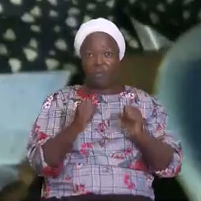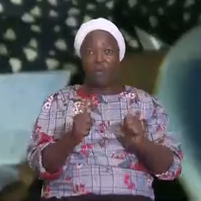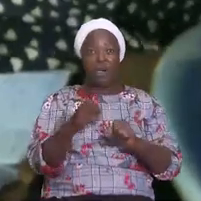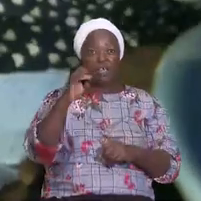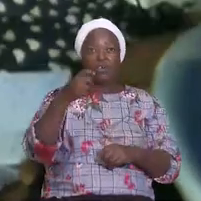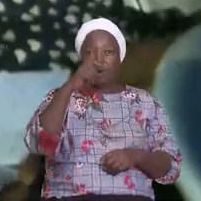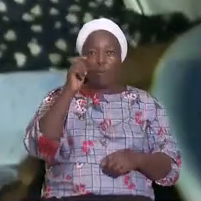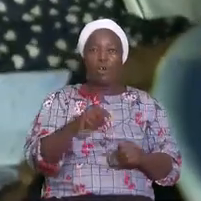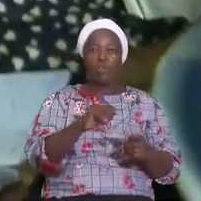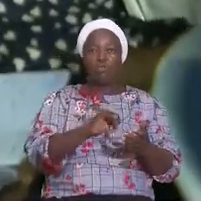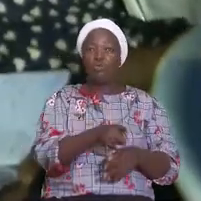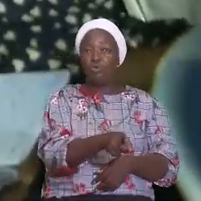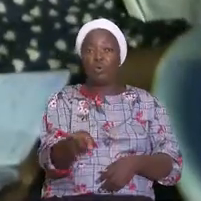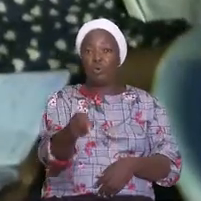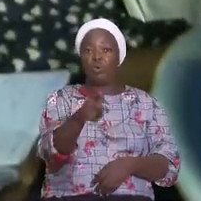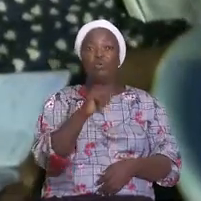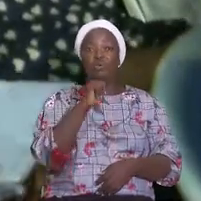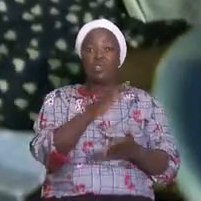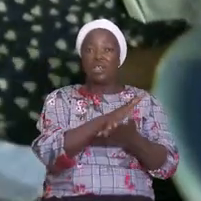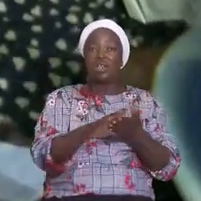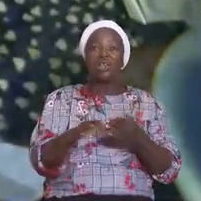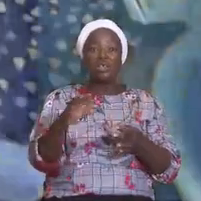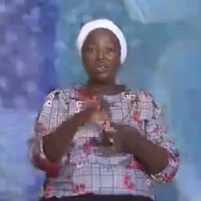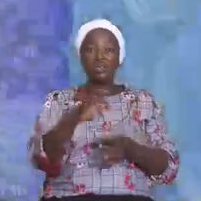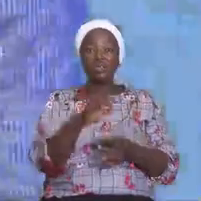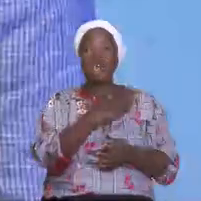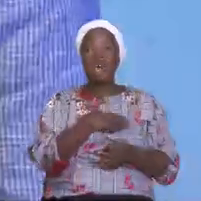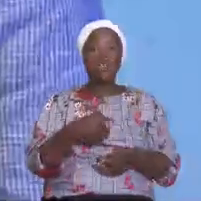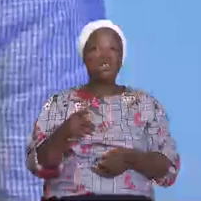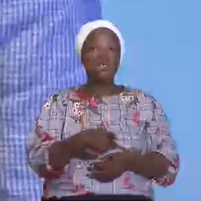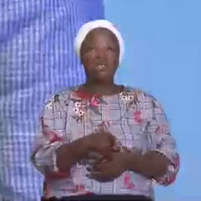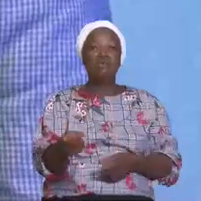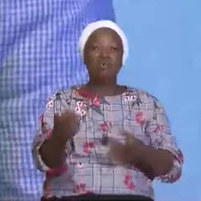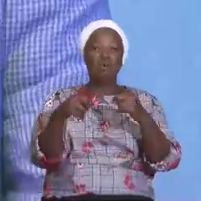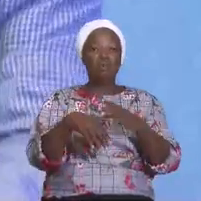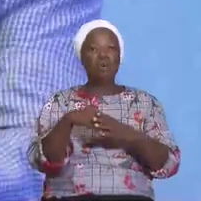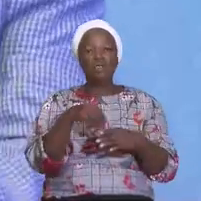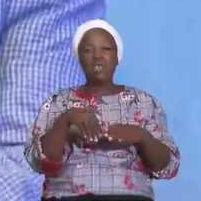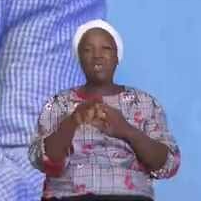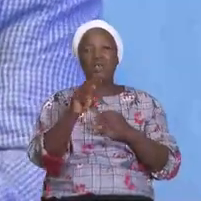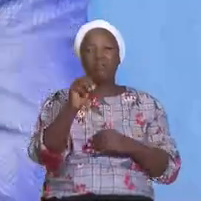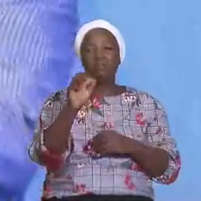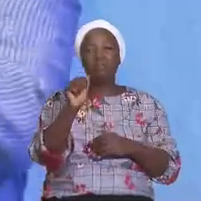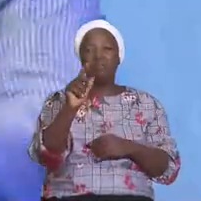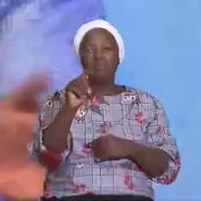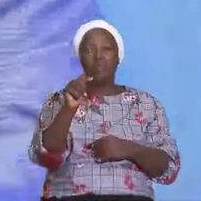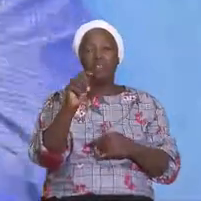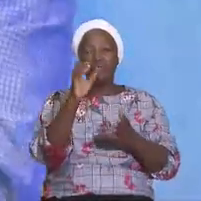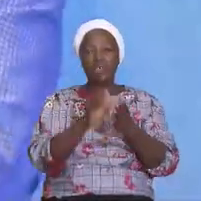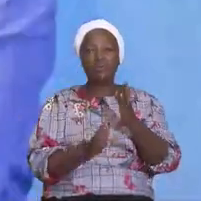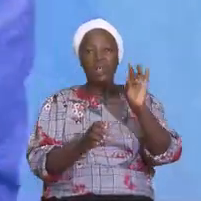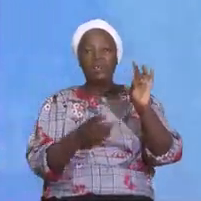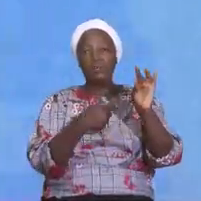soir. Avec l'autorité et la puissance, il commande aux esprits impurs, et ils